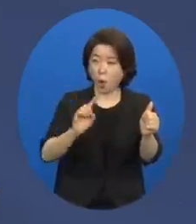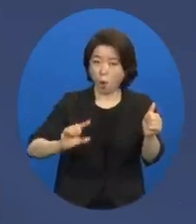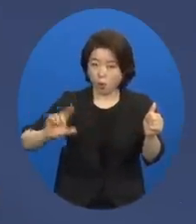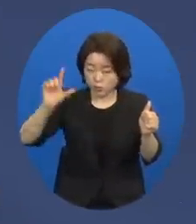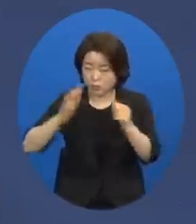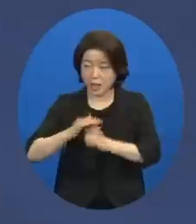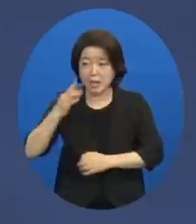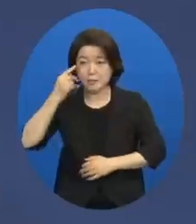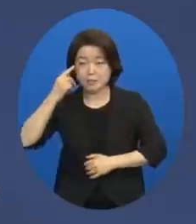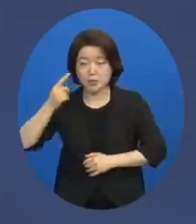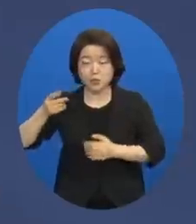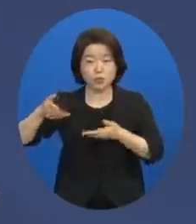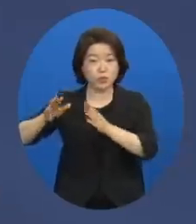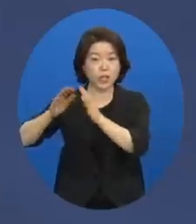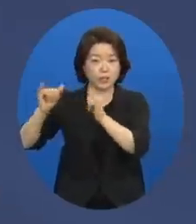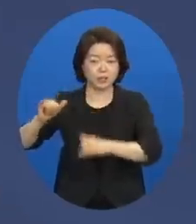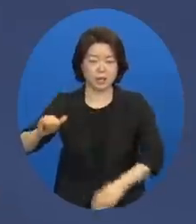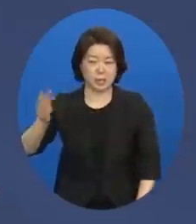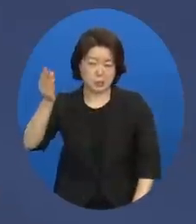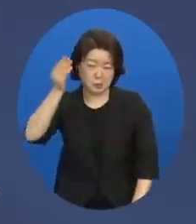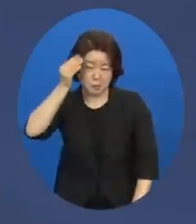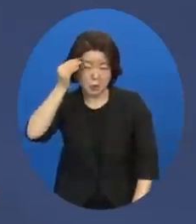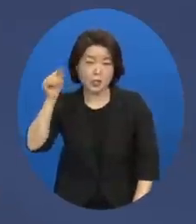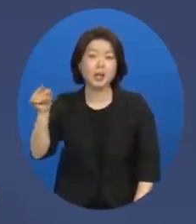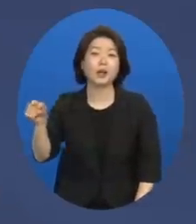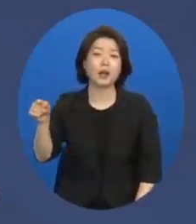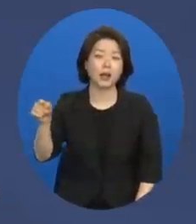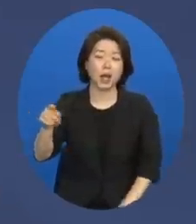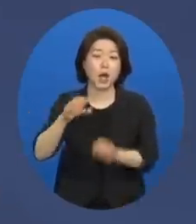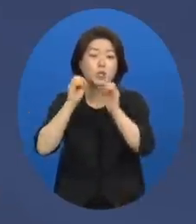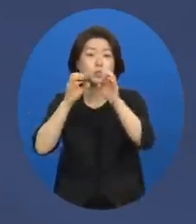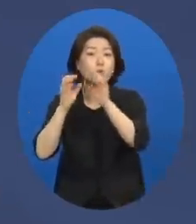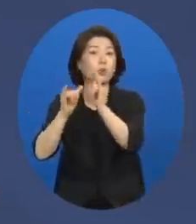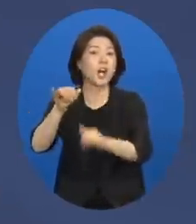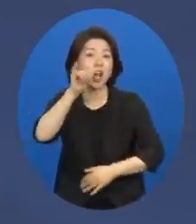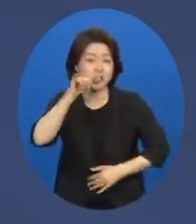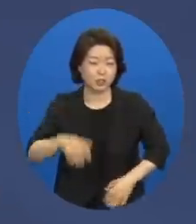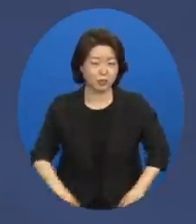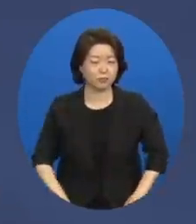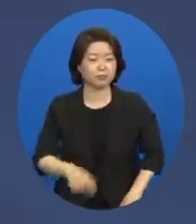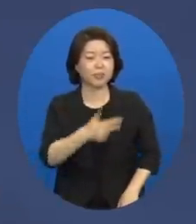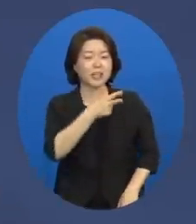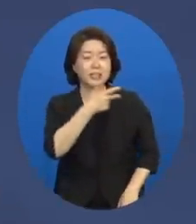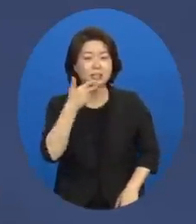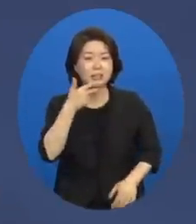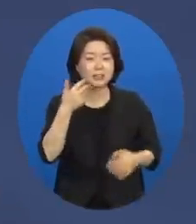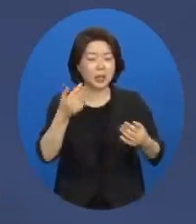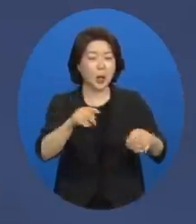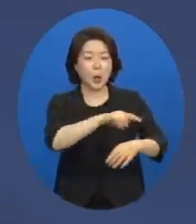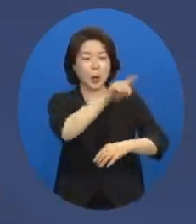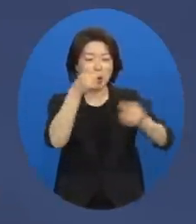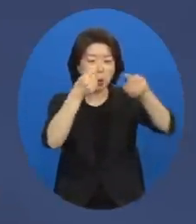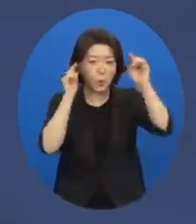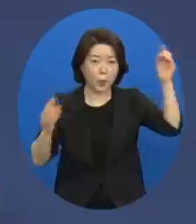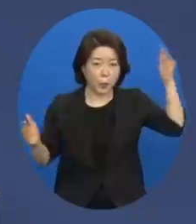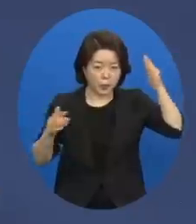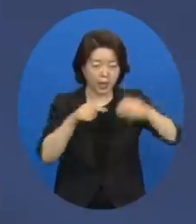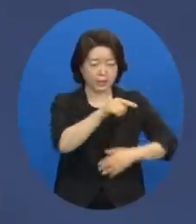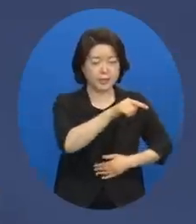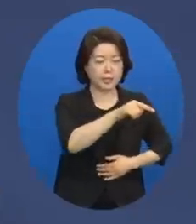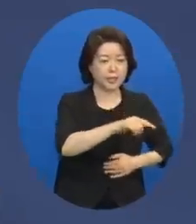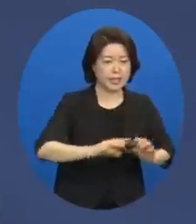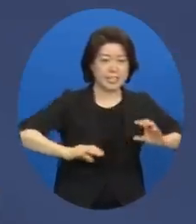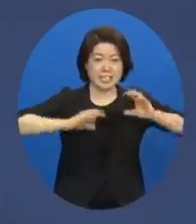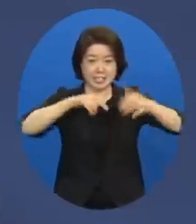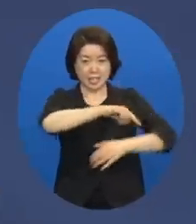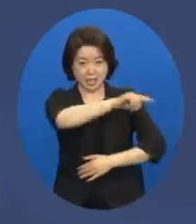출신의 깡무식한 그러한 그 전도자가 그 케임브리지에 잘난 척을 하는 영국의